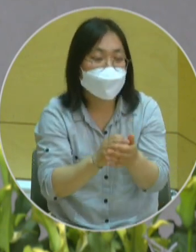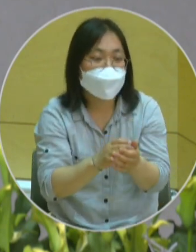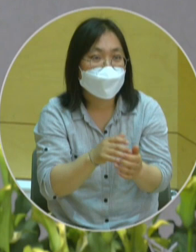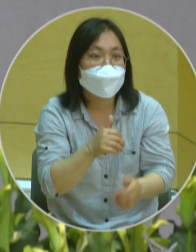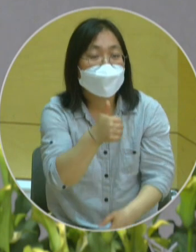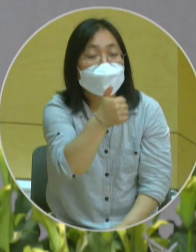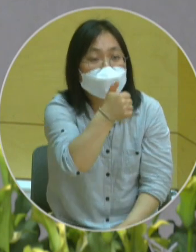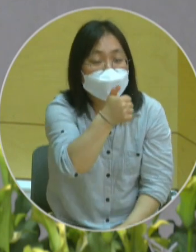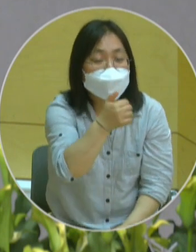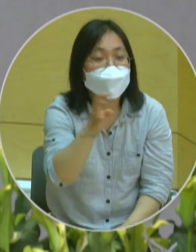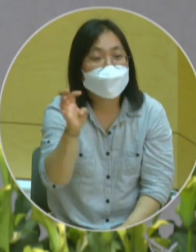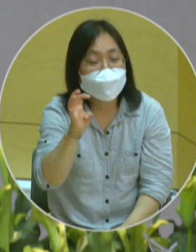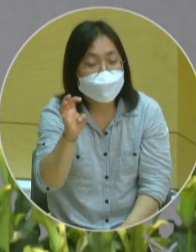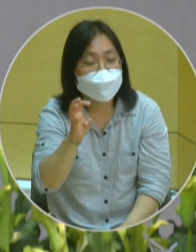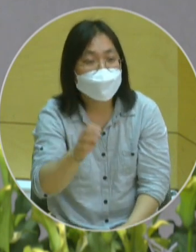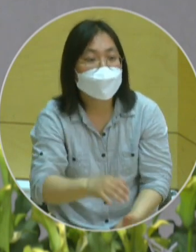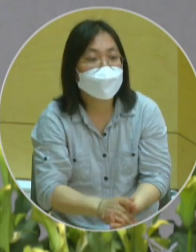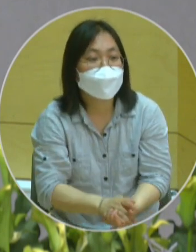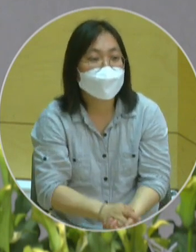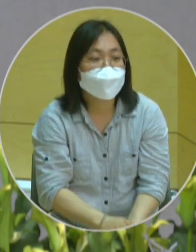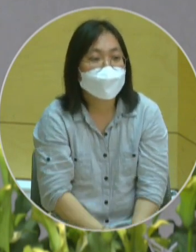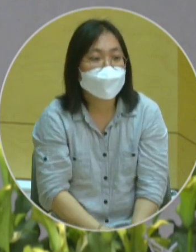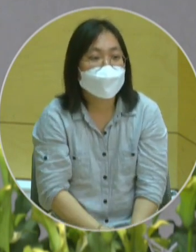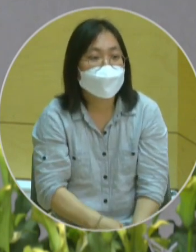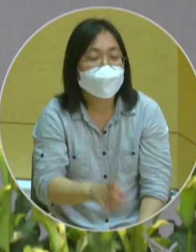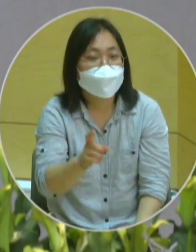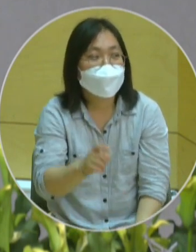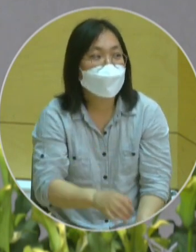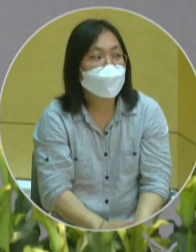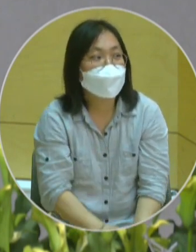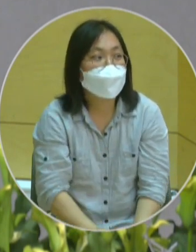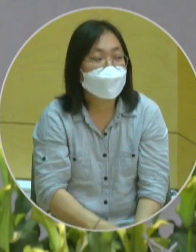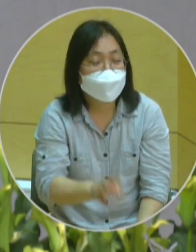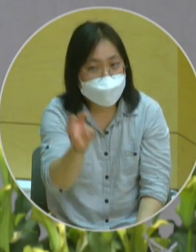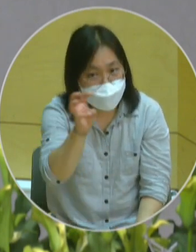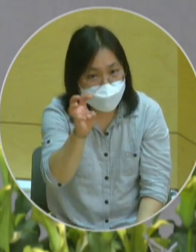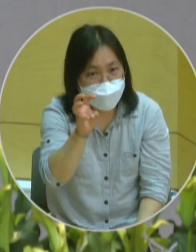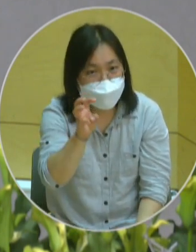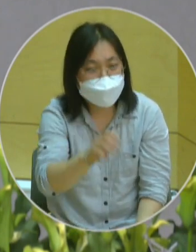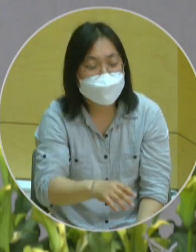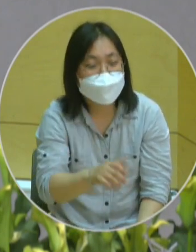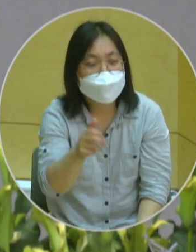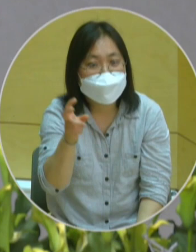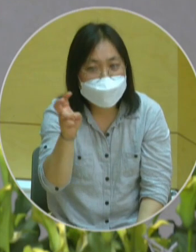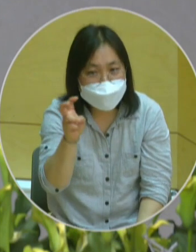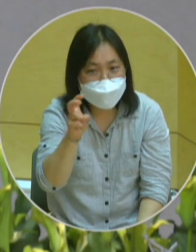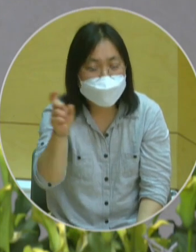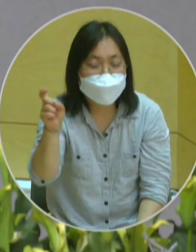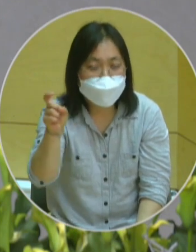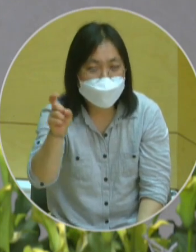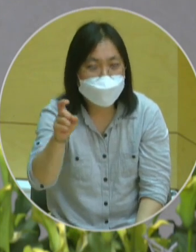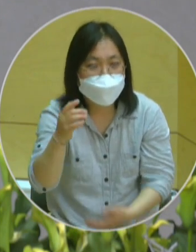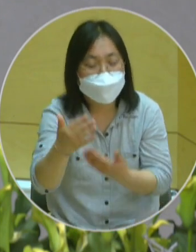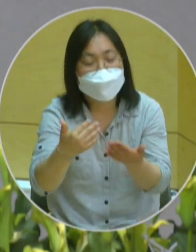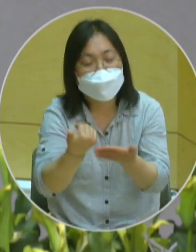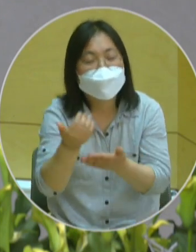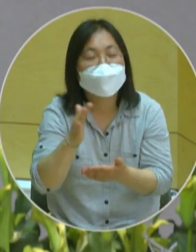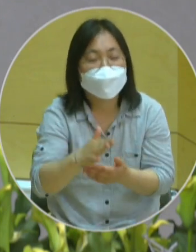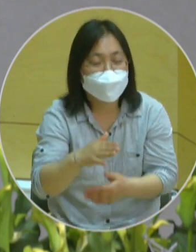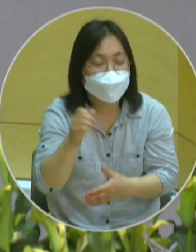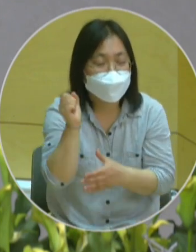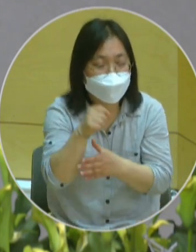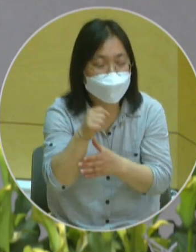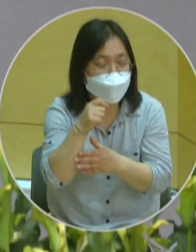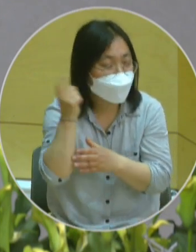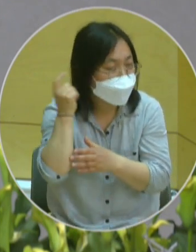40명, 이러다가는 안 될 것 같아서 기회를 10명씩 팍팍 내려갑니다. 30명, 20명, 10명, 하나님 그래도